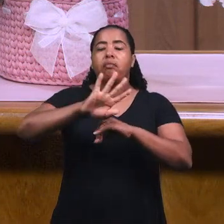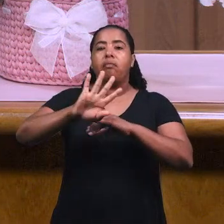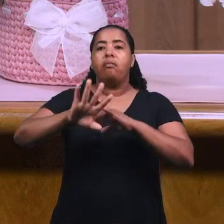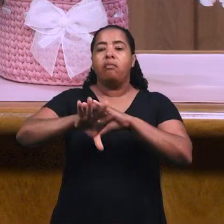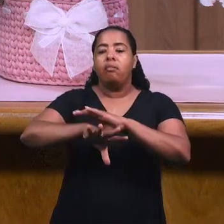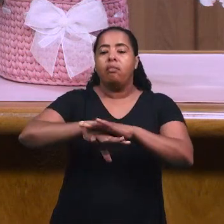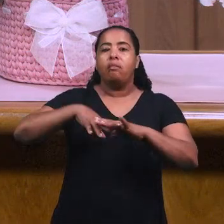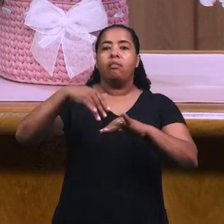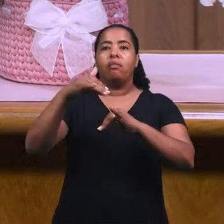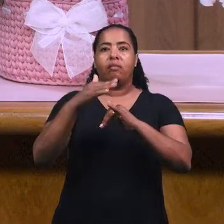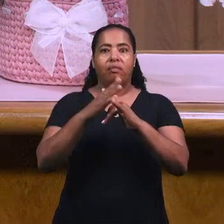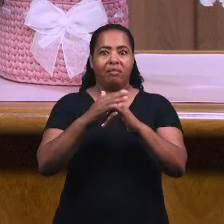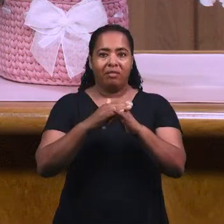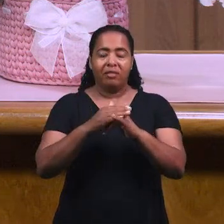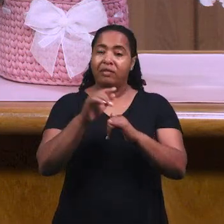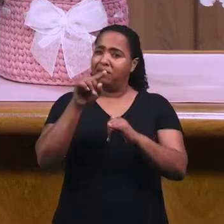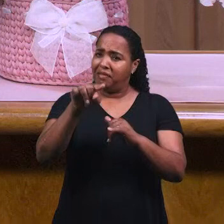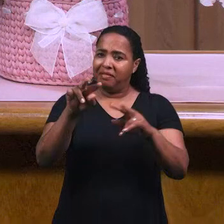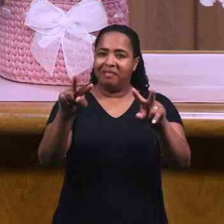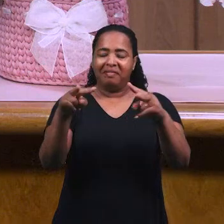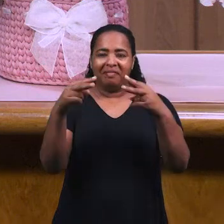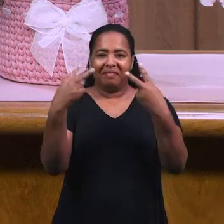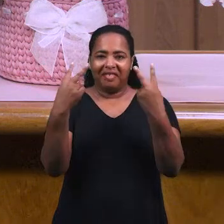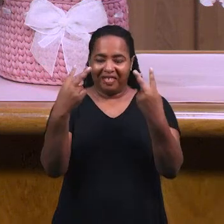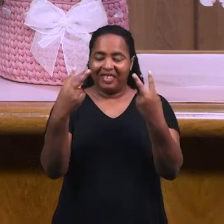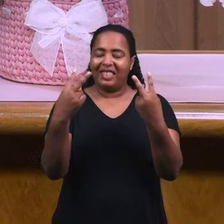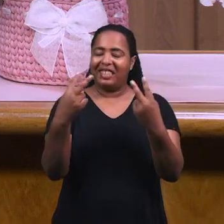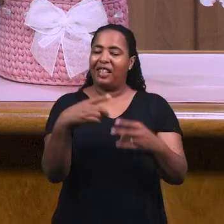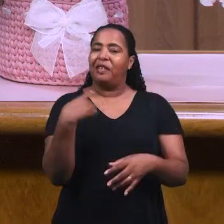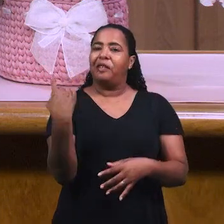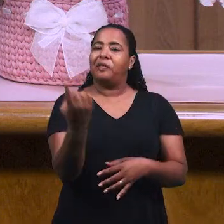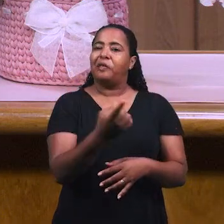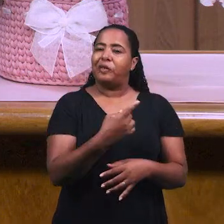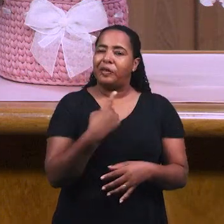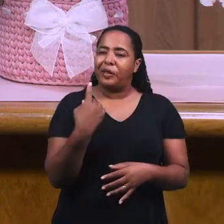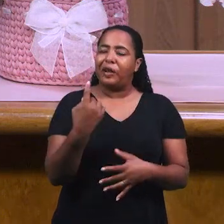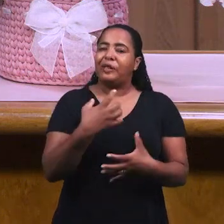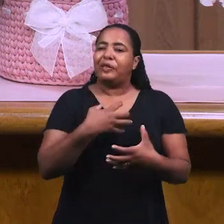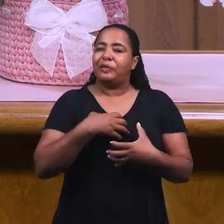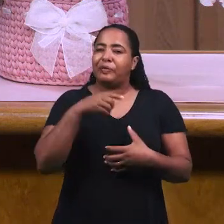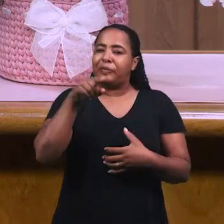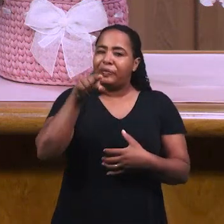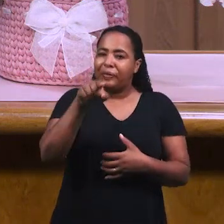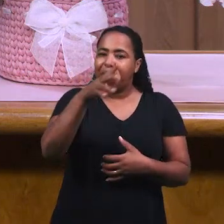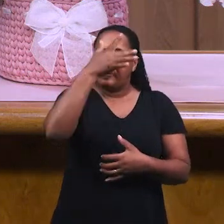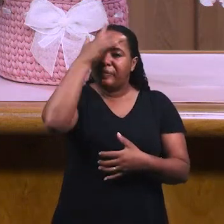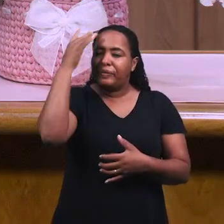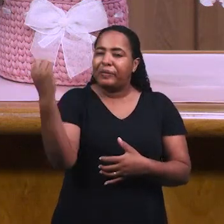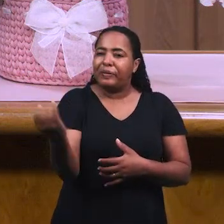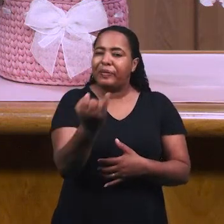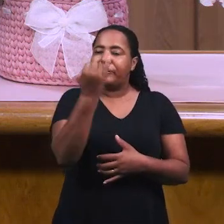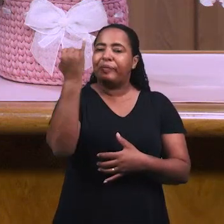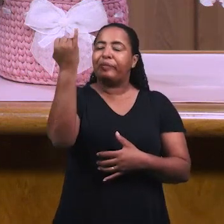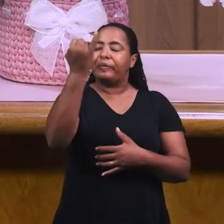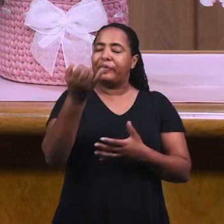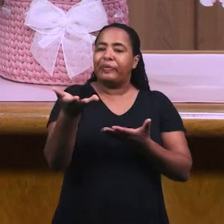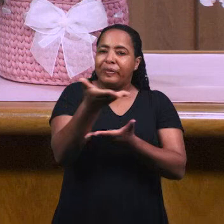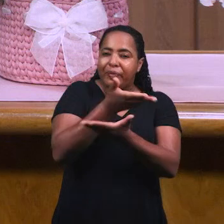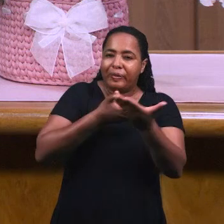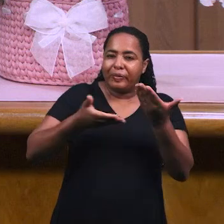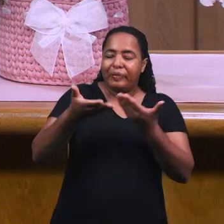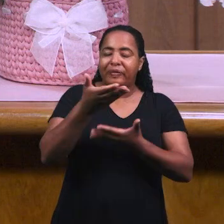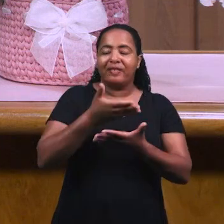YouTube. Vous qui assistez, c'est pour nous une personne très importante dans cette école biblique